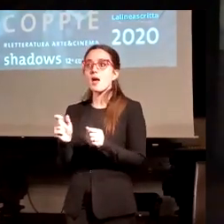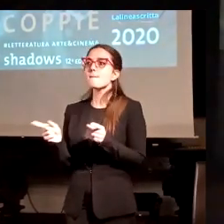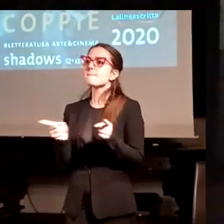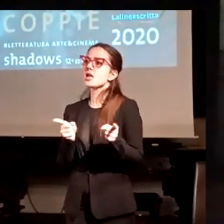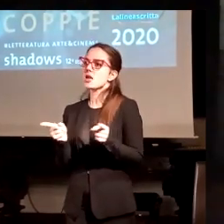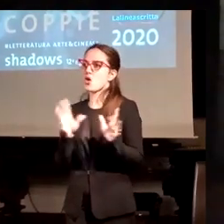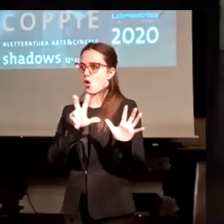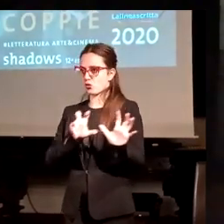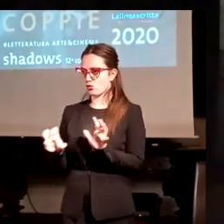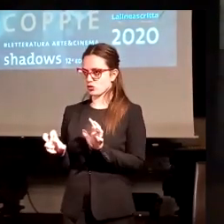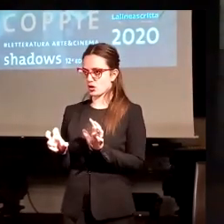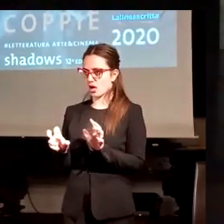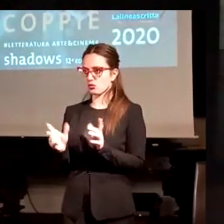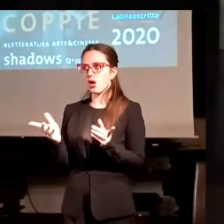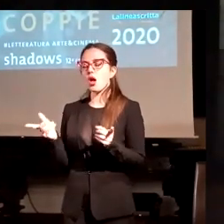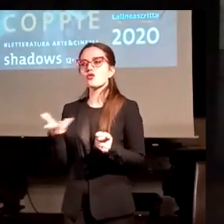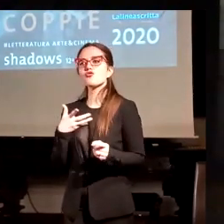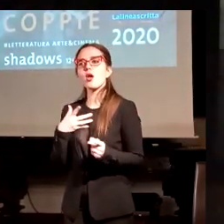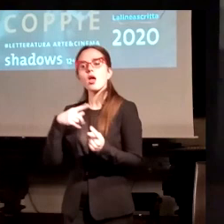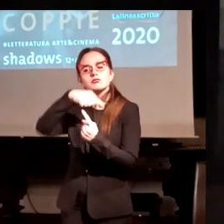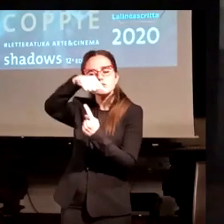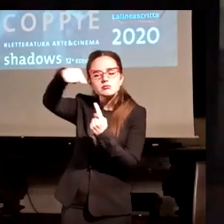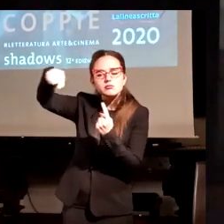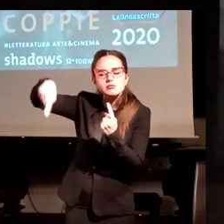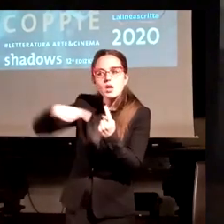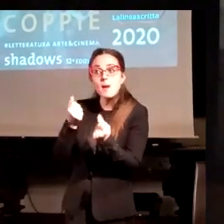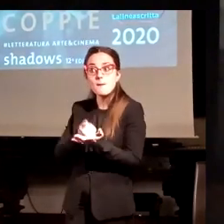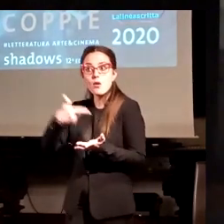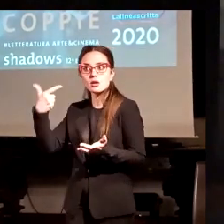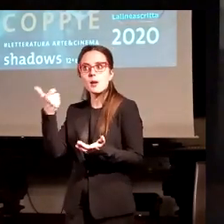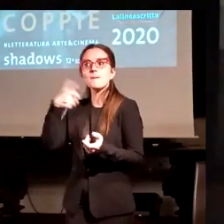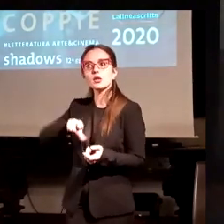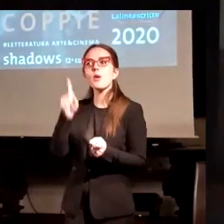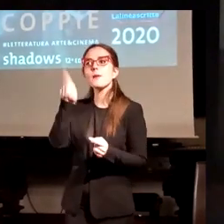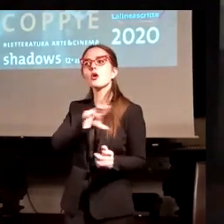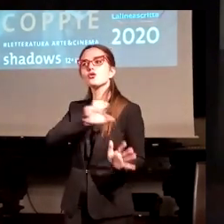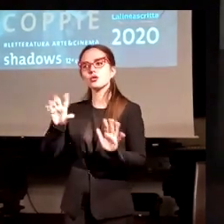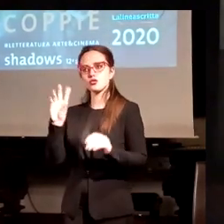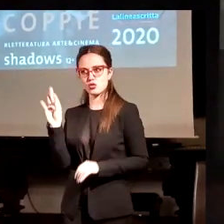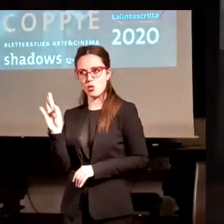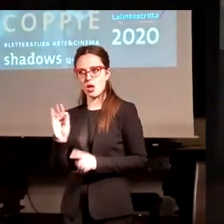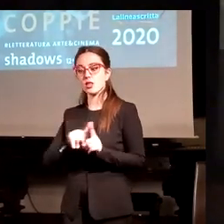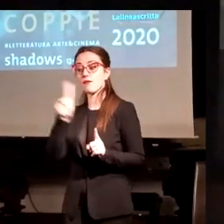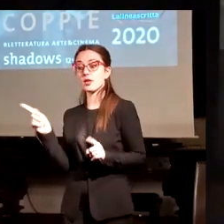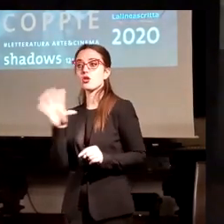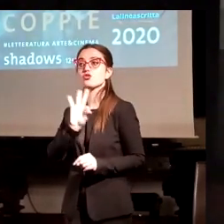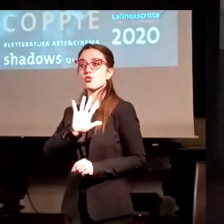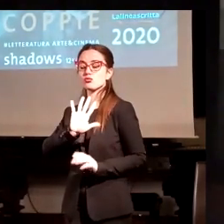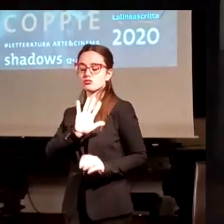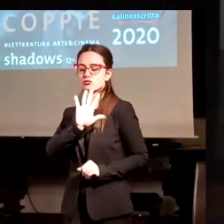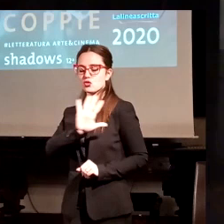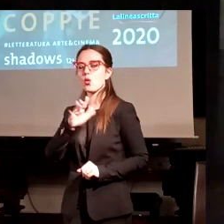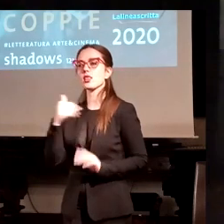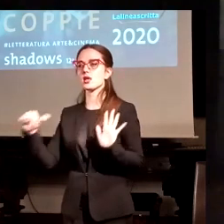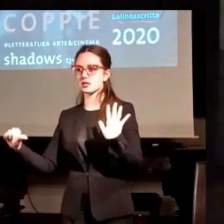dell'ottocento facendo un giro di boa importante perché fra il 1850 il 1856 nascono